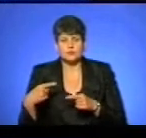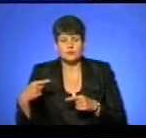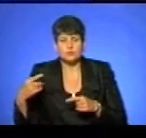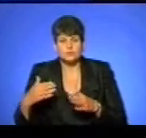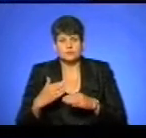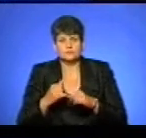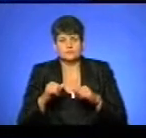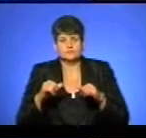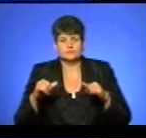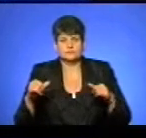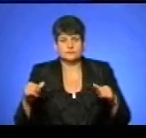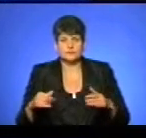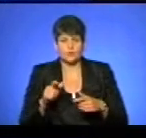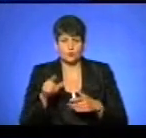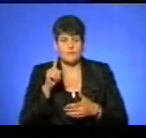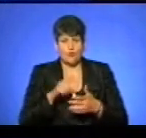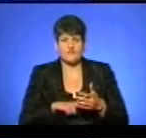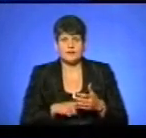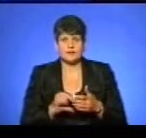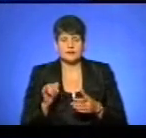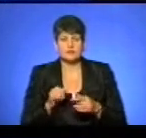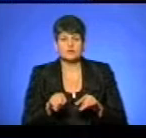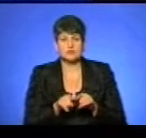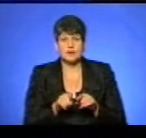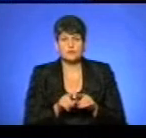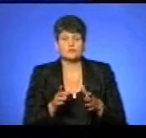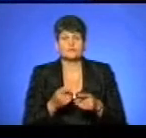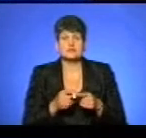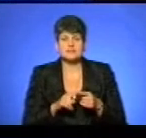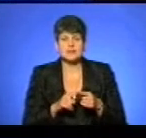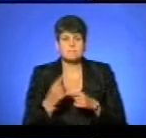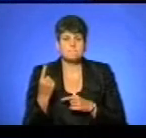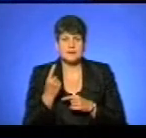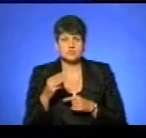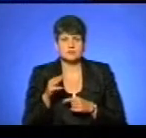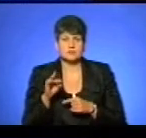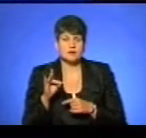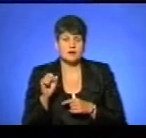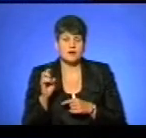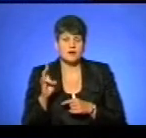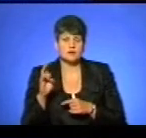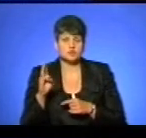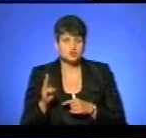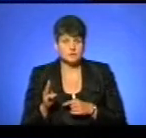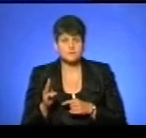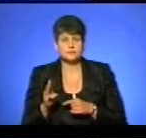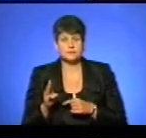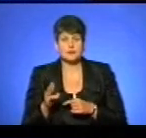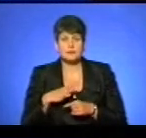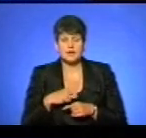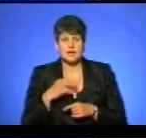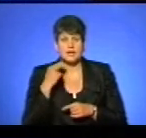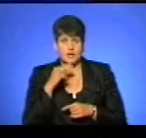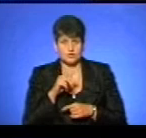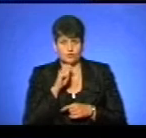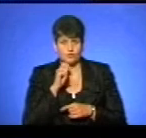досить суттєво, люди повірили. І аналогічно цей перший транш, хоча, як я знову ж кажу, ми найкращі в